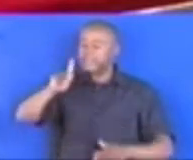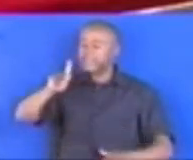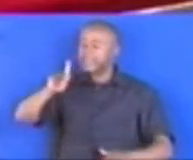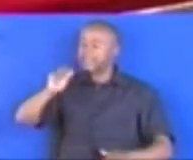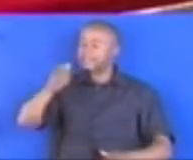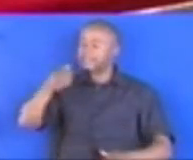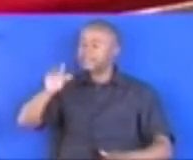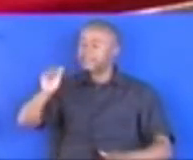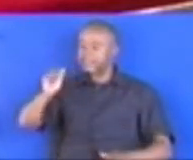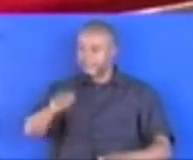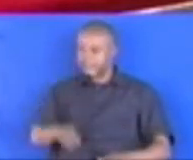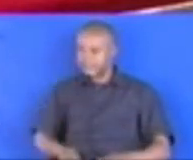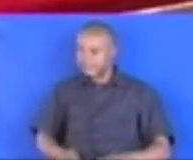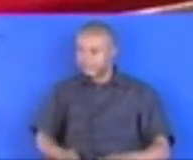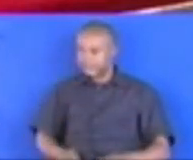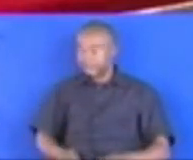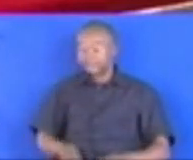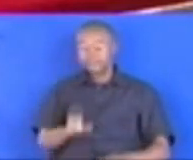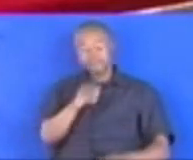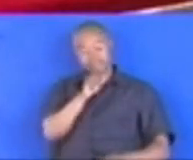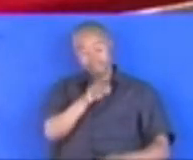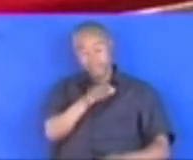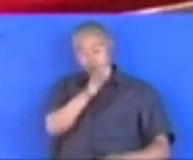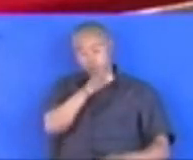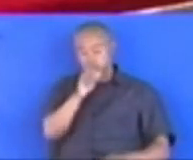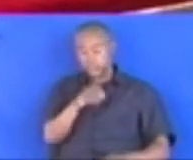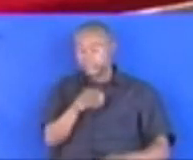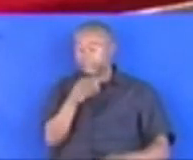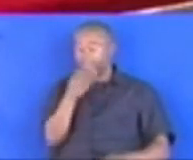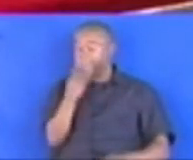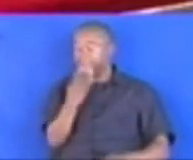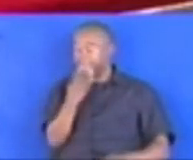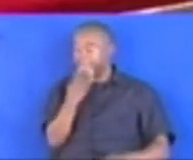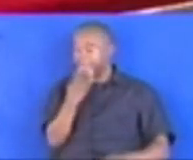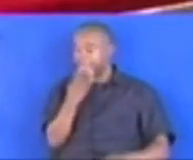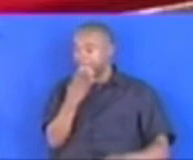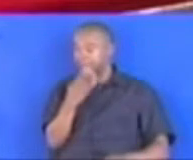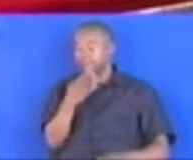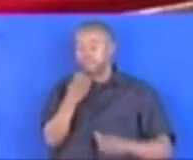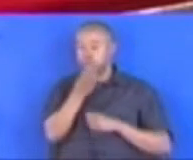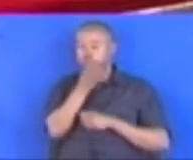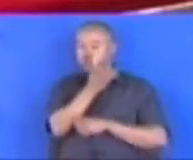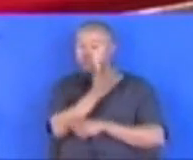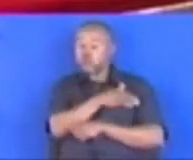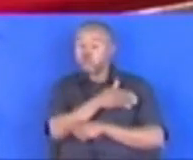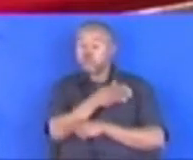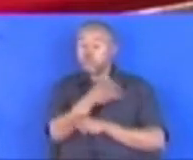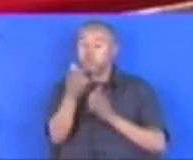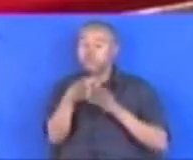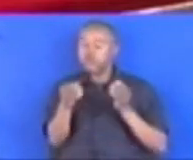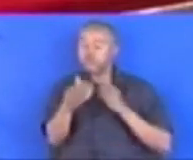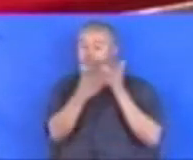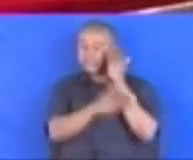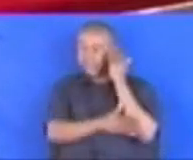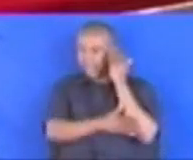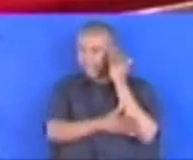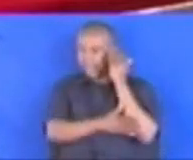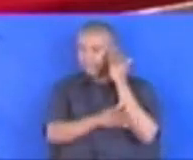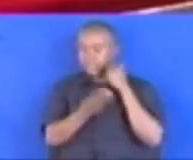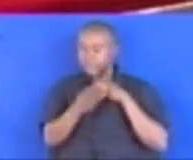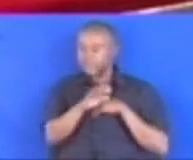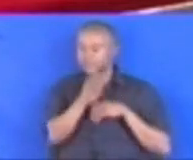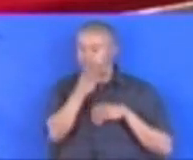na za kibingwa, ambapo kati yao 241.1 walihudumiwa kwa msamaha wenye thamani ya shilingi